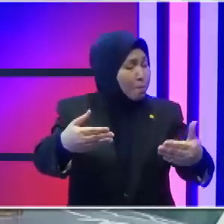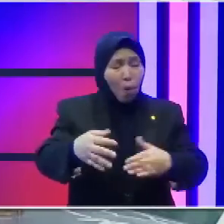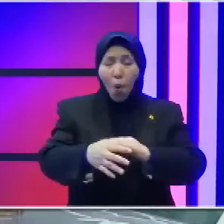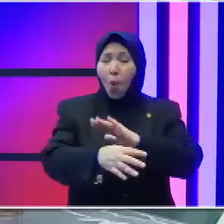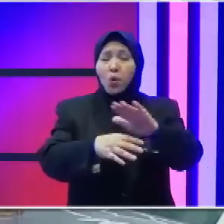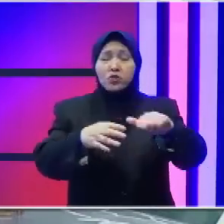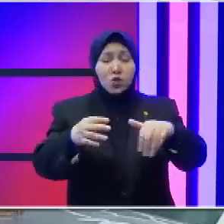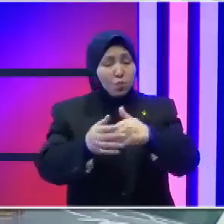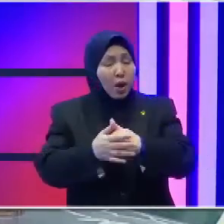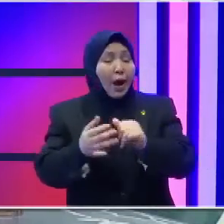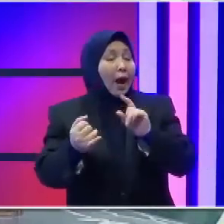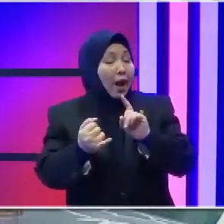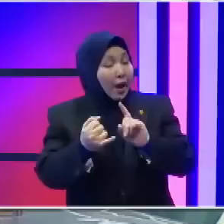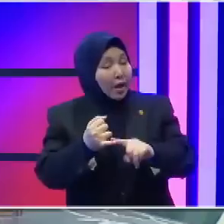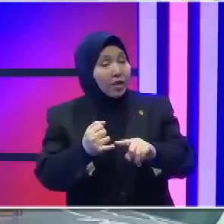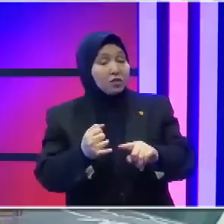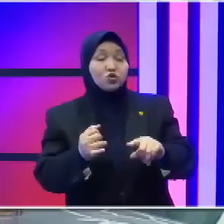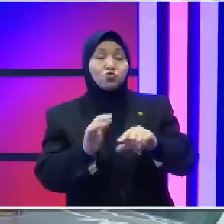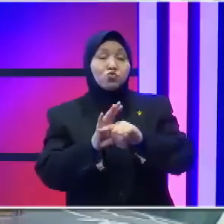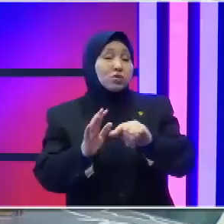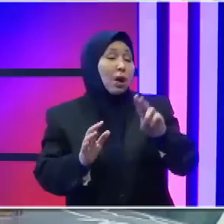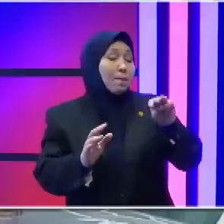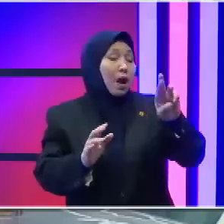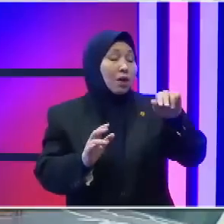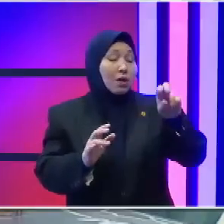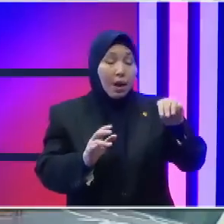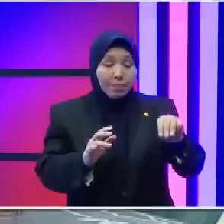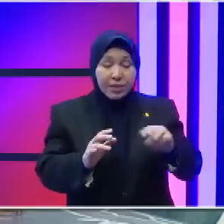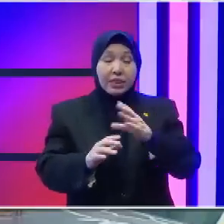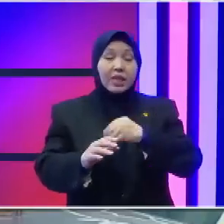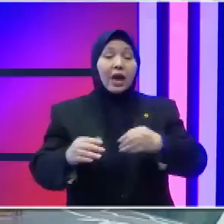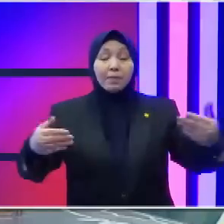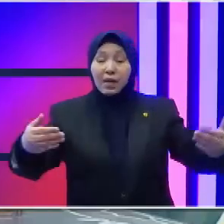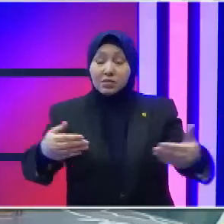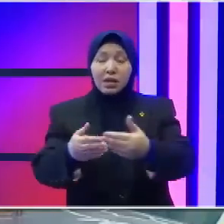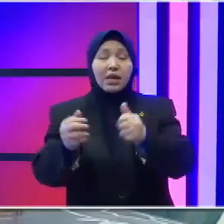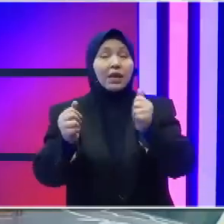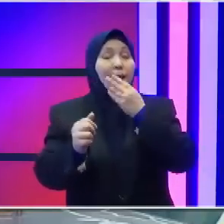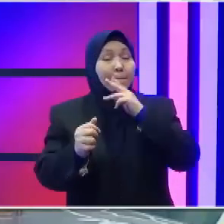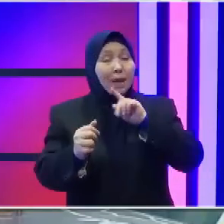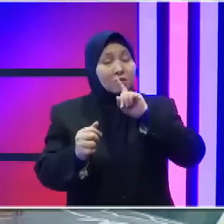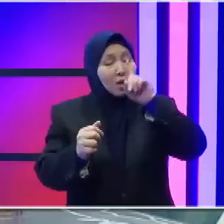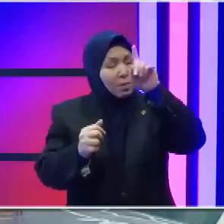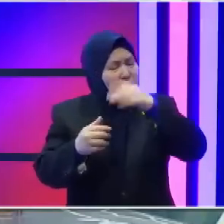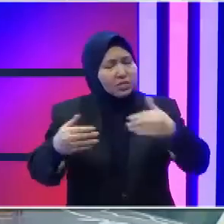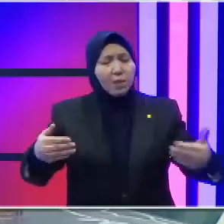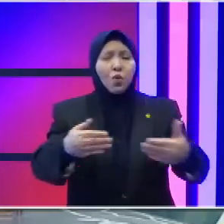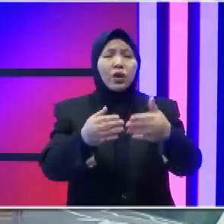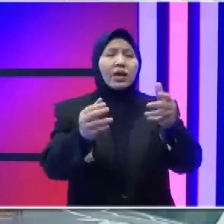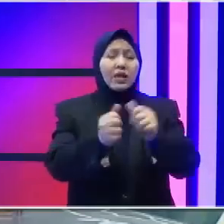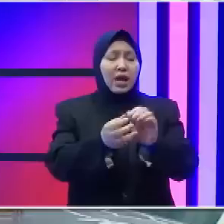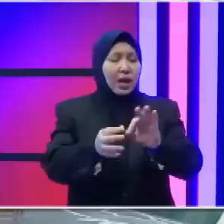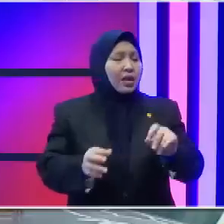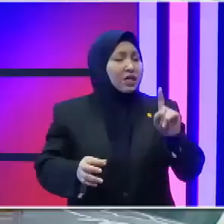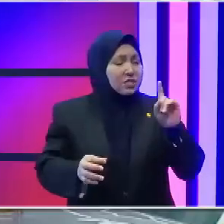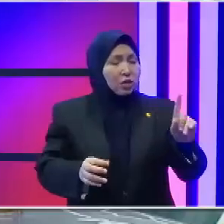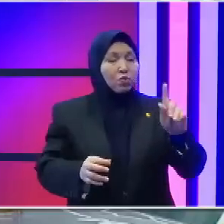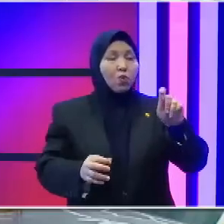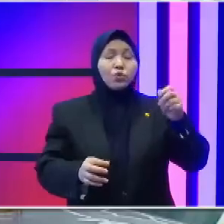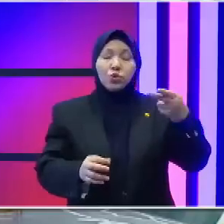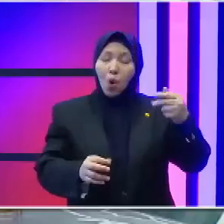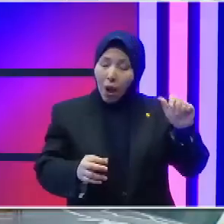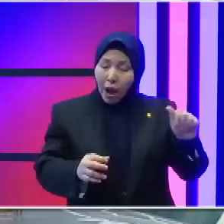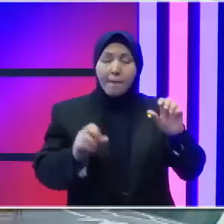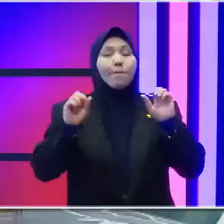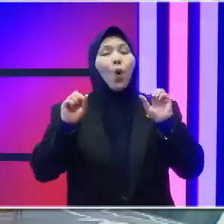ayat surah Taha, surah Maryam diwasalkan dengan basmalah, dan juga diwasal dan disambungkan dengan ayat satu surah Taha. Boleh